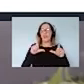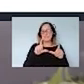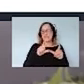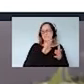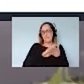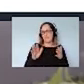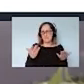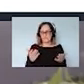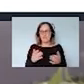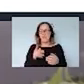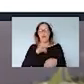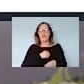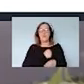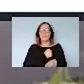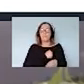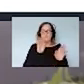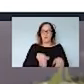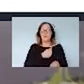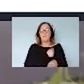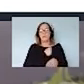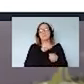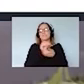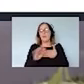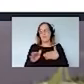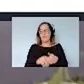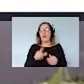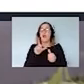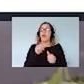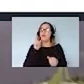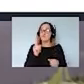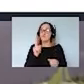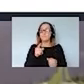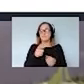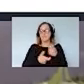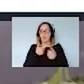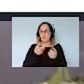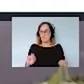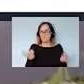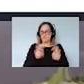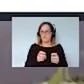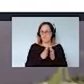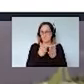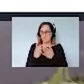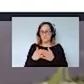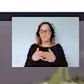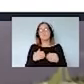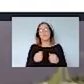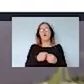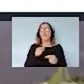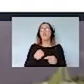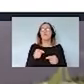korzystają, a niech biblioteki mogą go wypożyczać za darmo. Tylko jak już zrobili ten podręcznik otwarty,